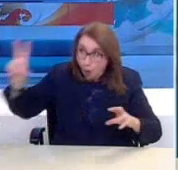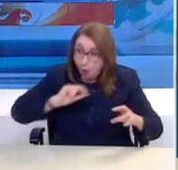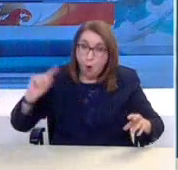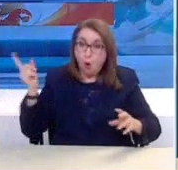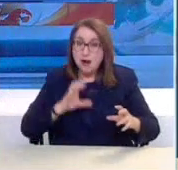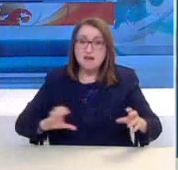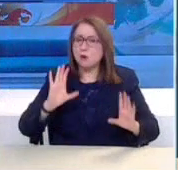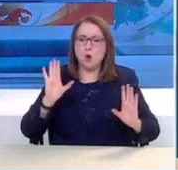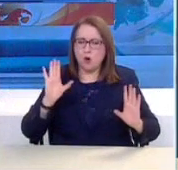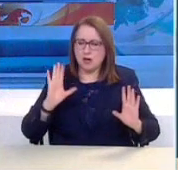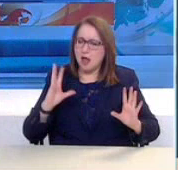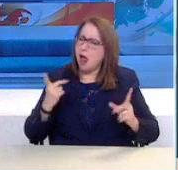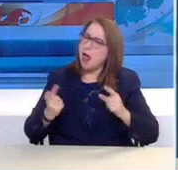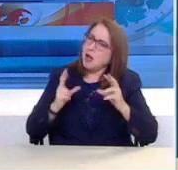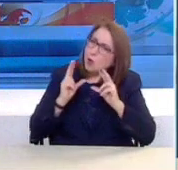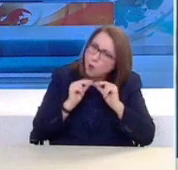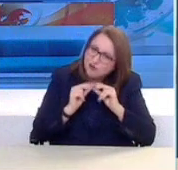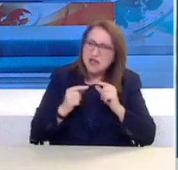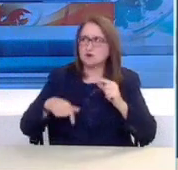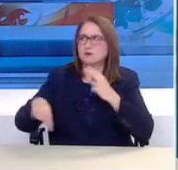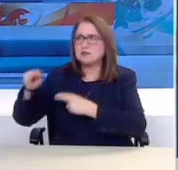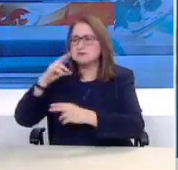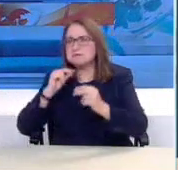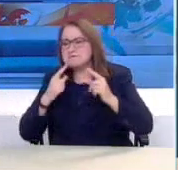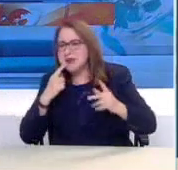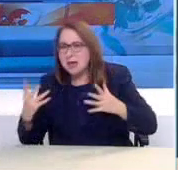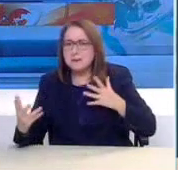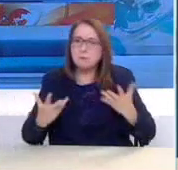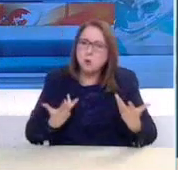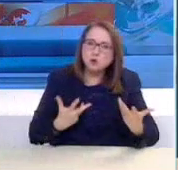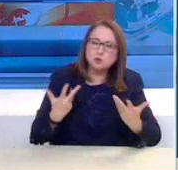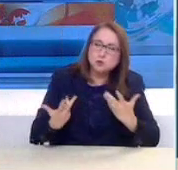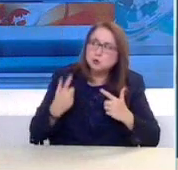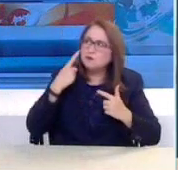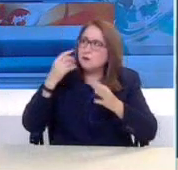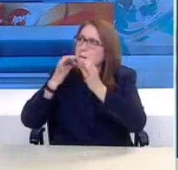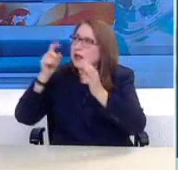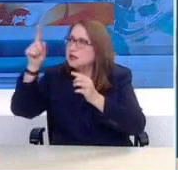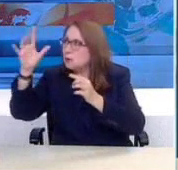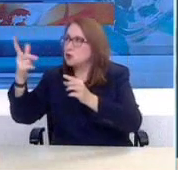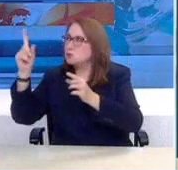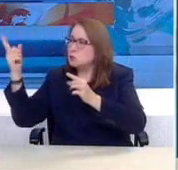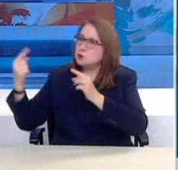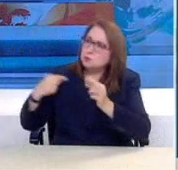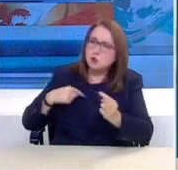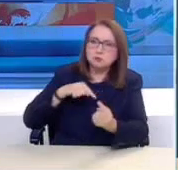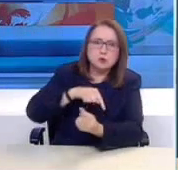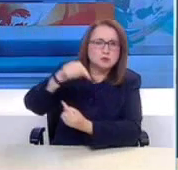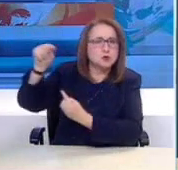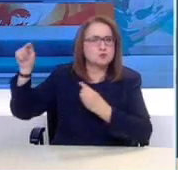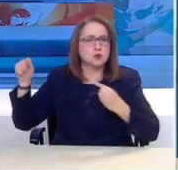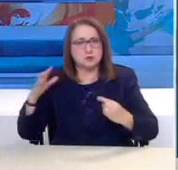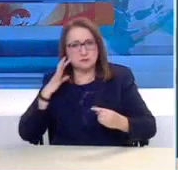και συζητιέται και στην πατρίδα μας. Ίσως έχετε δει ένα ευρωπαϊκό χάρτη πορείας για την άρση των μέτρων. Παρόμοιες δράσεις πρέπει να βασίζονται